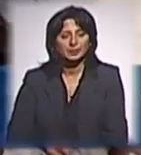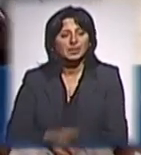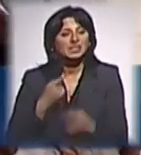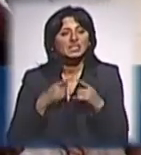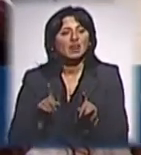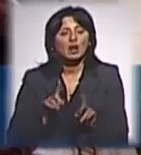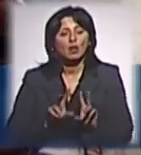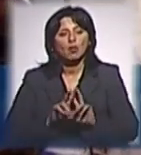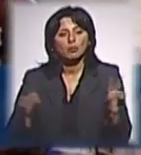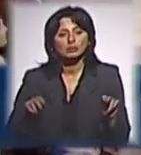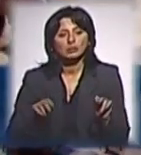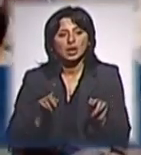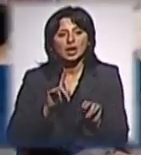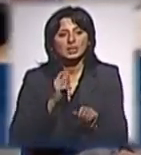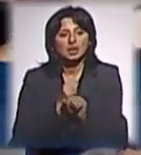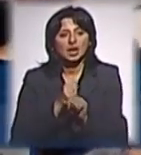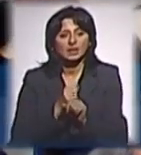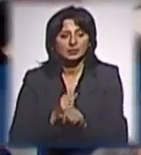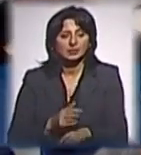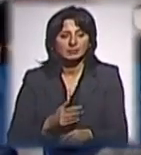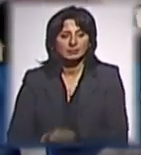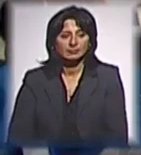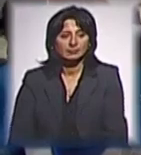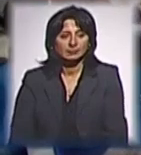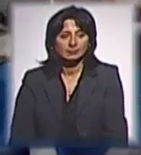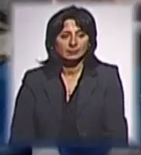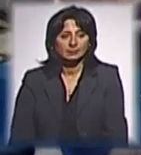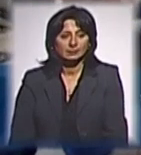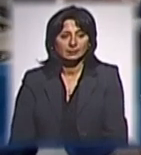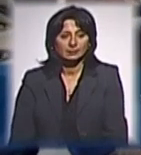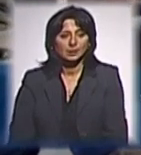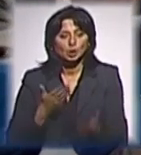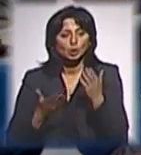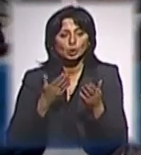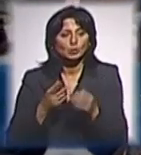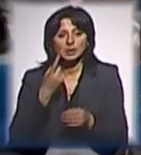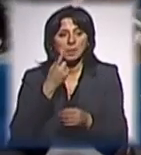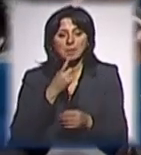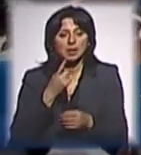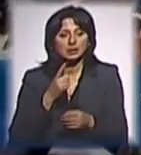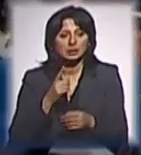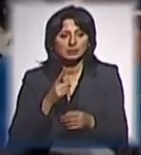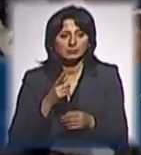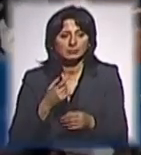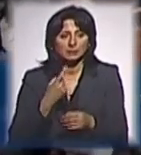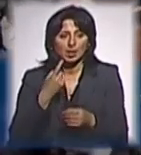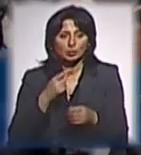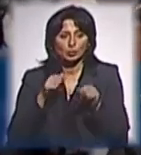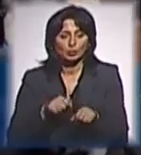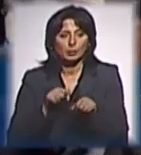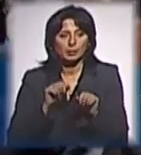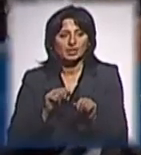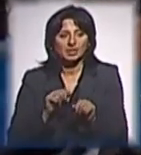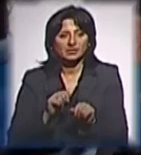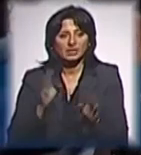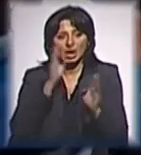სხვა რას პირდები კიდევ და რას გააკეთებ? თუმცა ალბათ არ ჩართულია. თუმცა ალბათ არა მარტო ადამიანის ფლევათ დაცვა არის ჩემთვის ერთ-ერთი პრიორიტეტი,